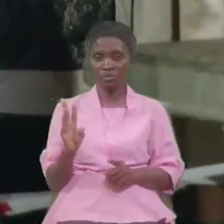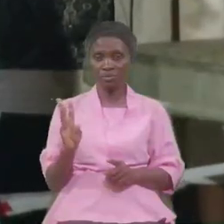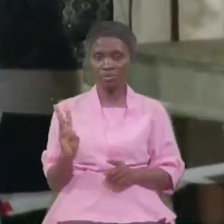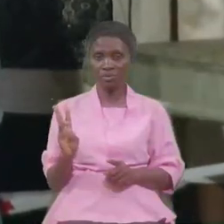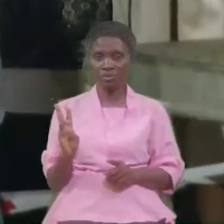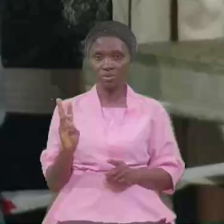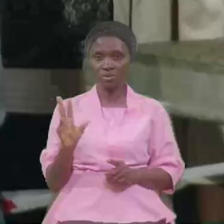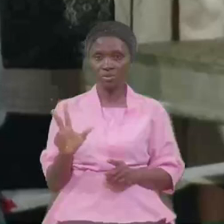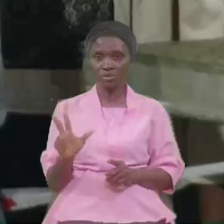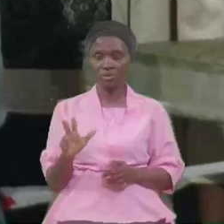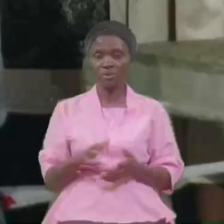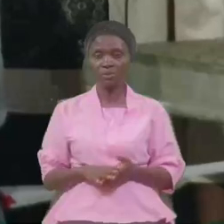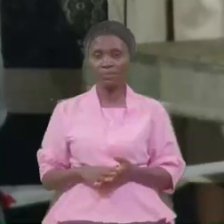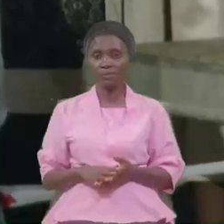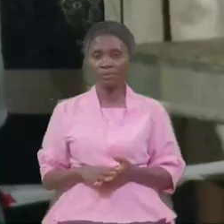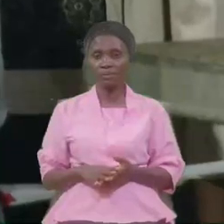+234 91 54 44 92 63.